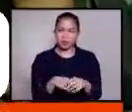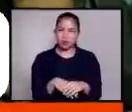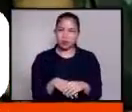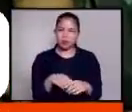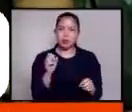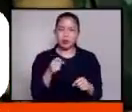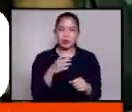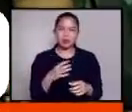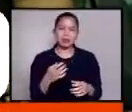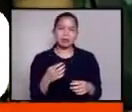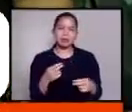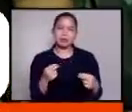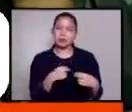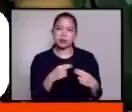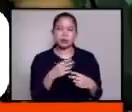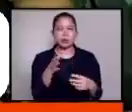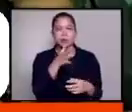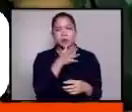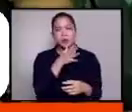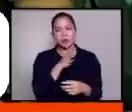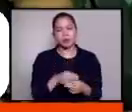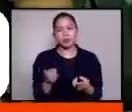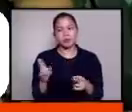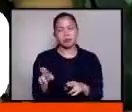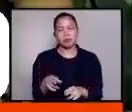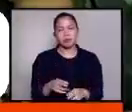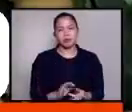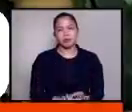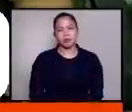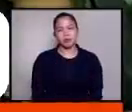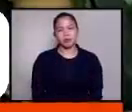Lalo magkakasakit ang nanay mo sa ginawa mong katarantaduhan.